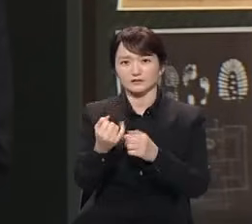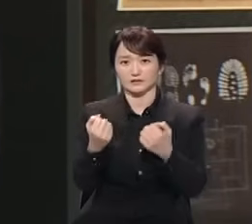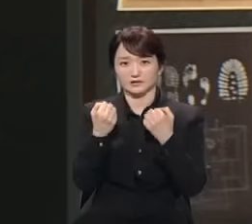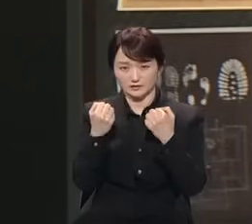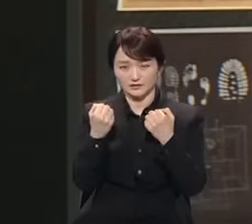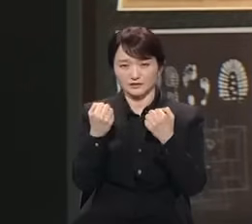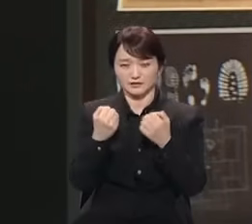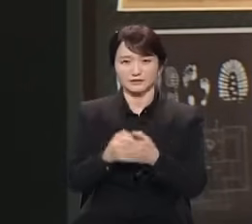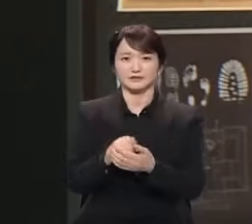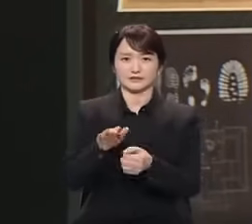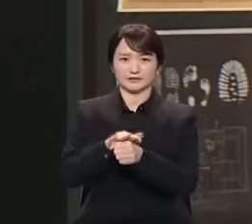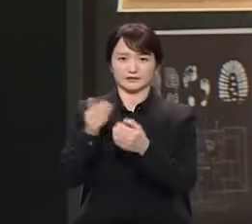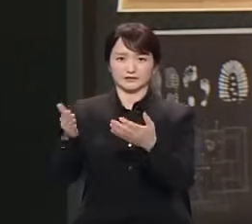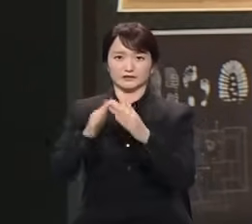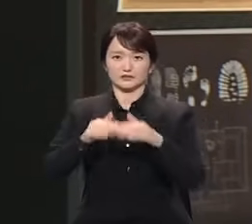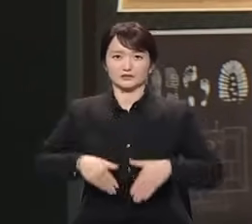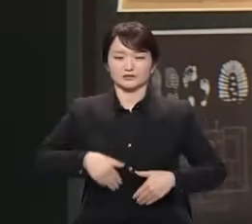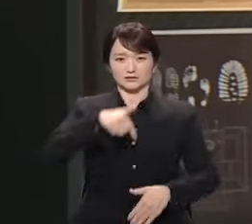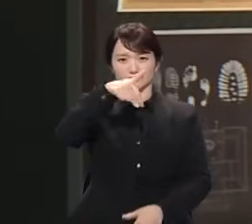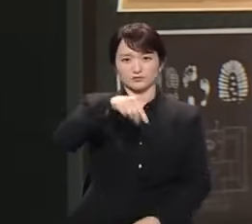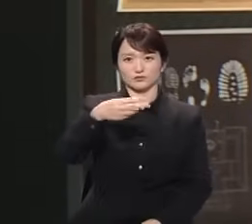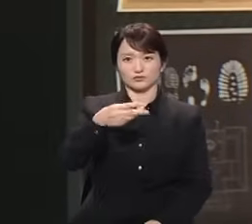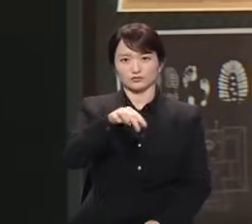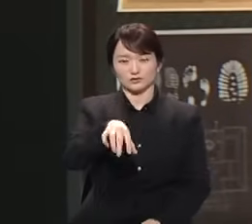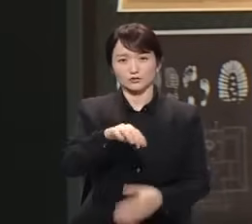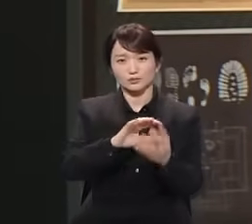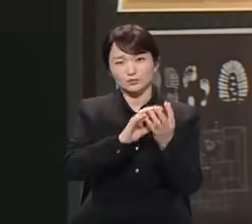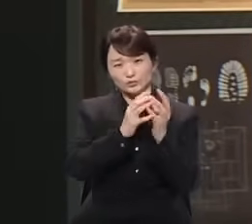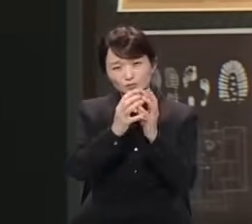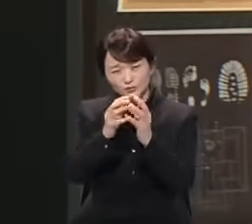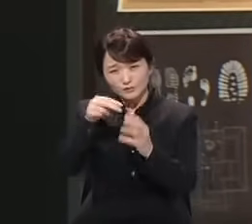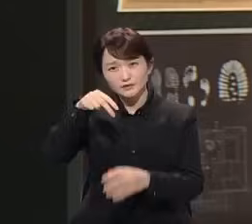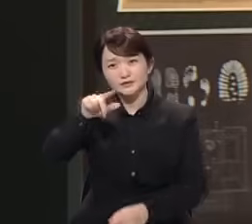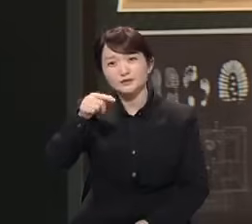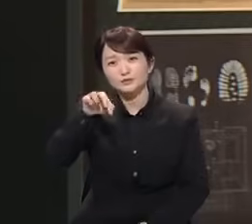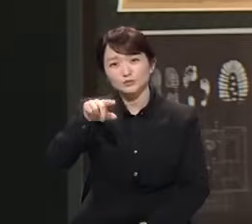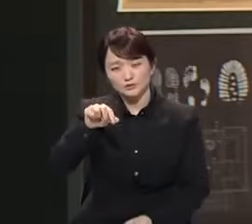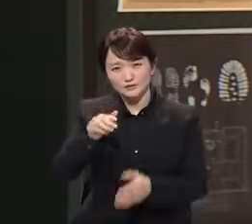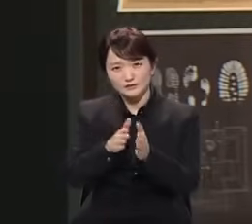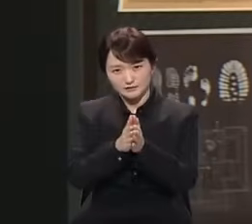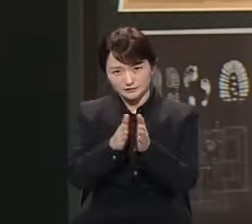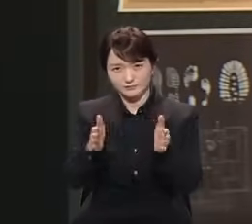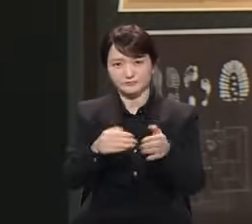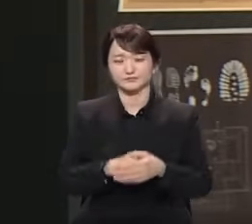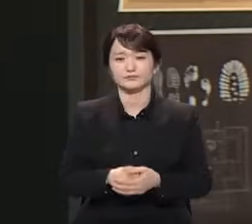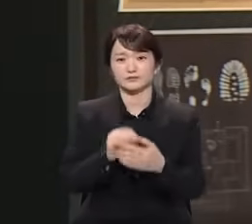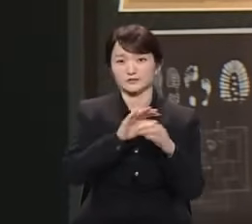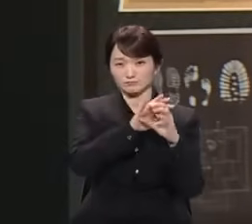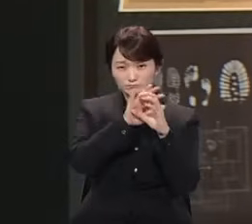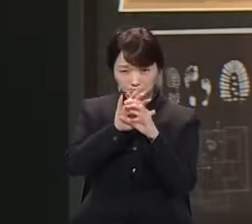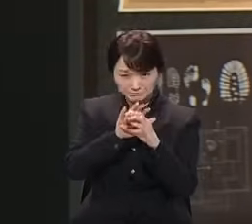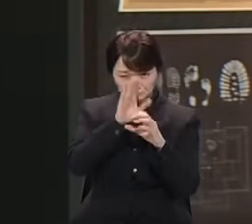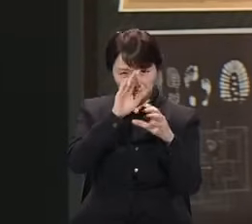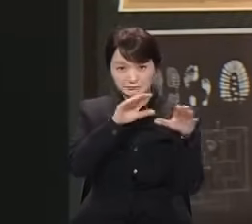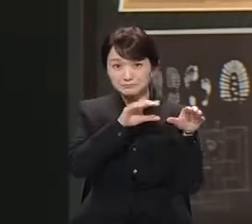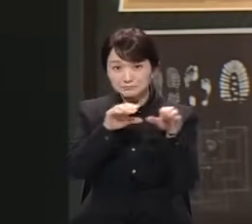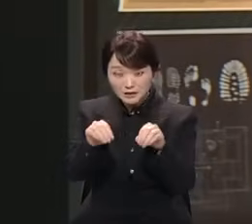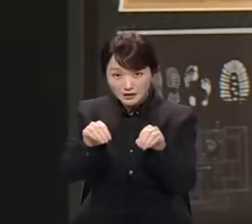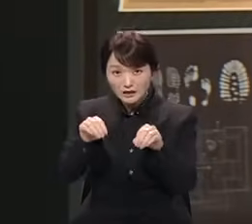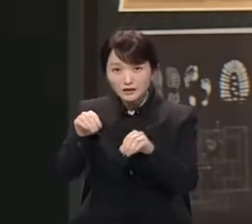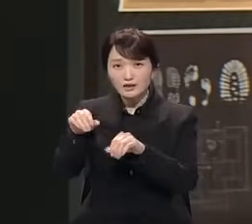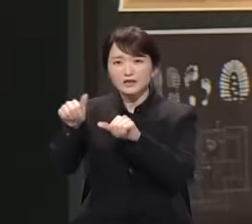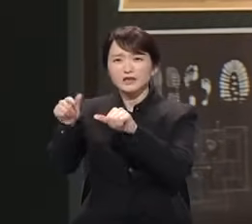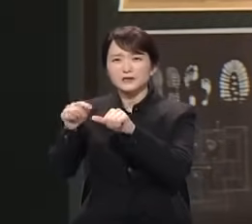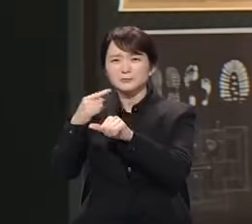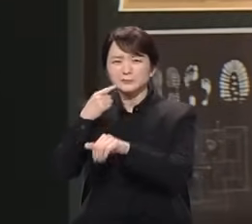강내우님, 전남 구례에는 벌써 산수유가 피기 시작했네요, 봄이 왔어요 하신 안성식님, 코로나 다 나으니까 A형 독감